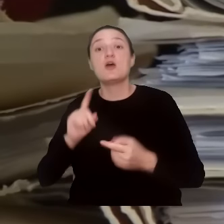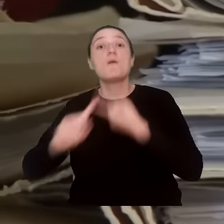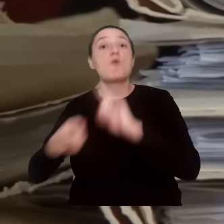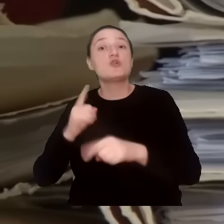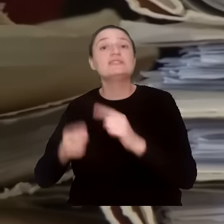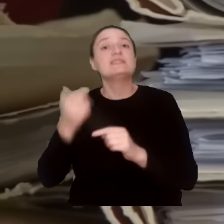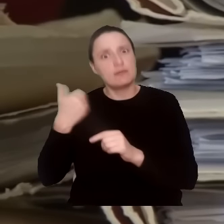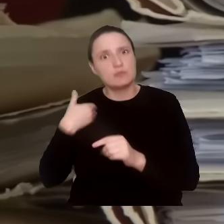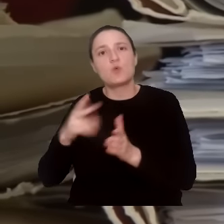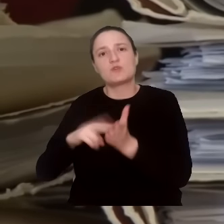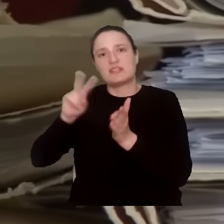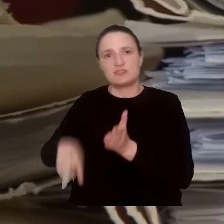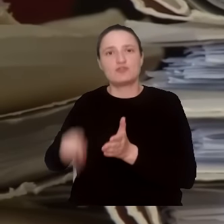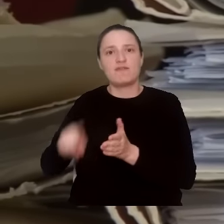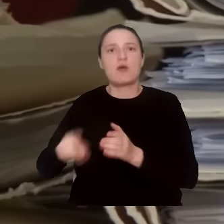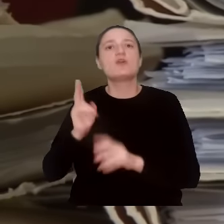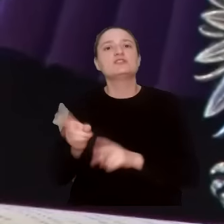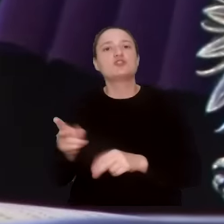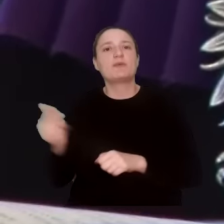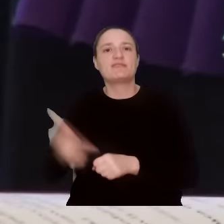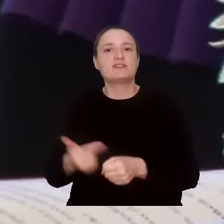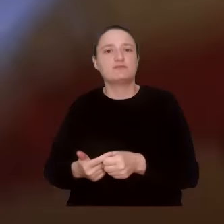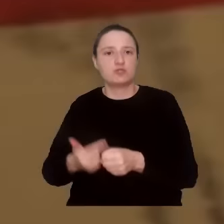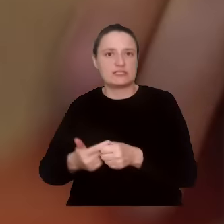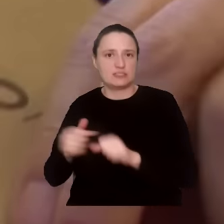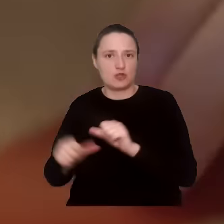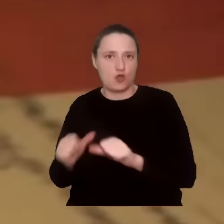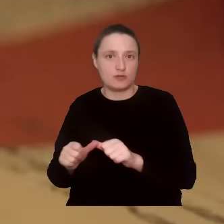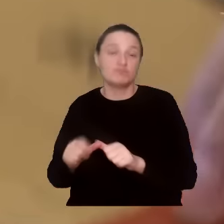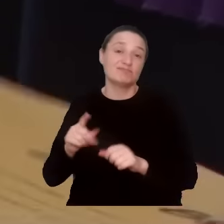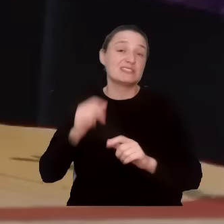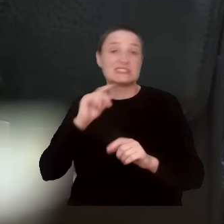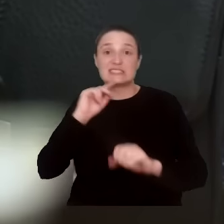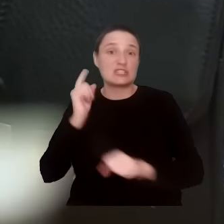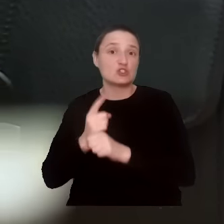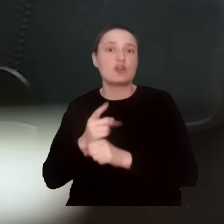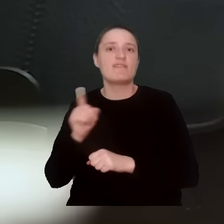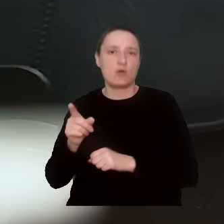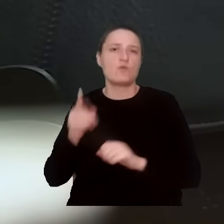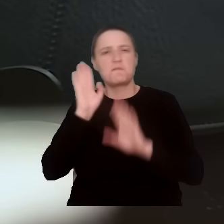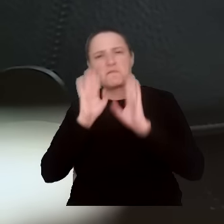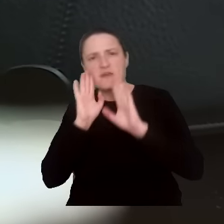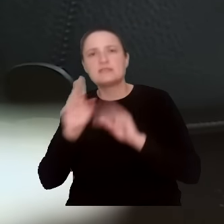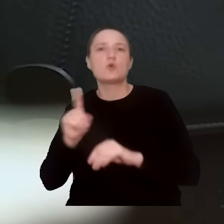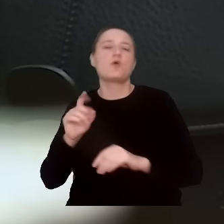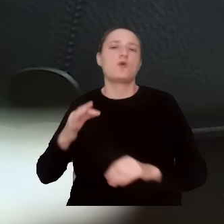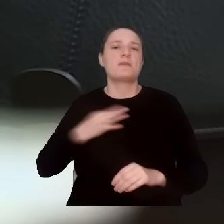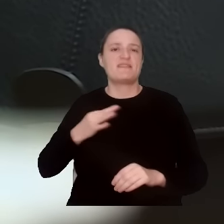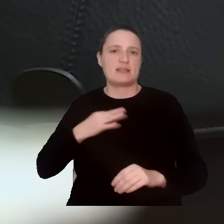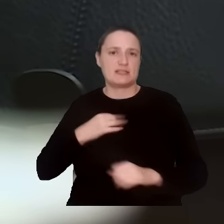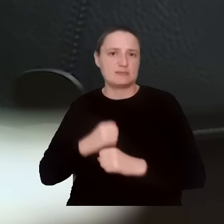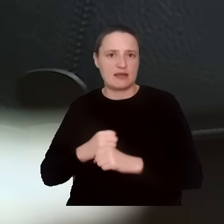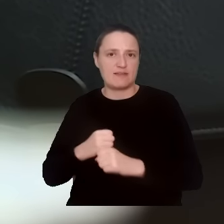dymisji ze stanowiska w listopadzie 2020 roku. Decyzję ogłosił w mediach społecznościowych, wskazując na powody osobiste. Wyrok sądu